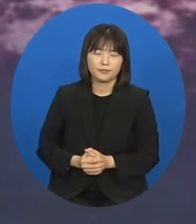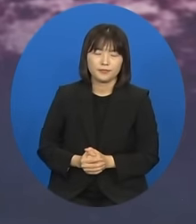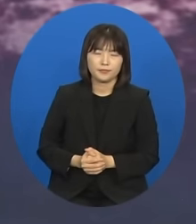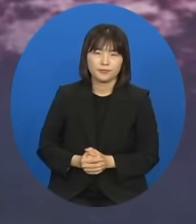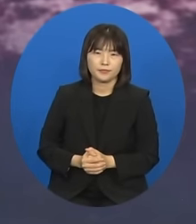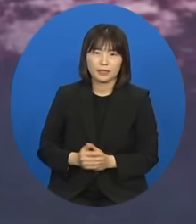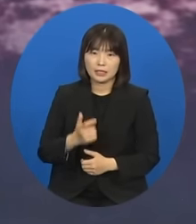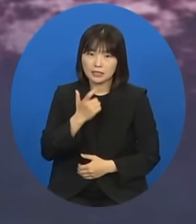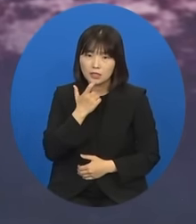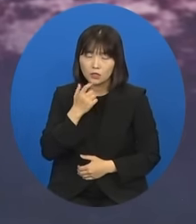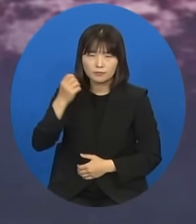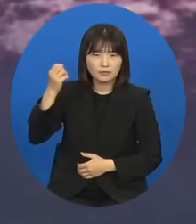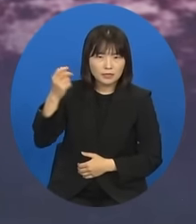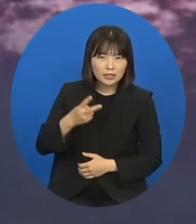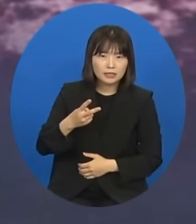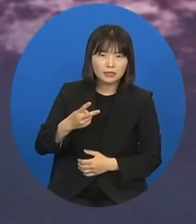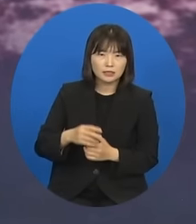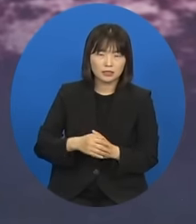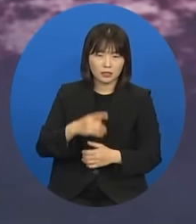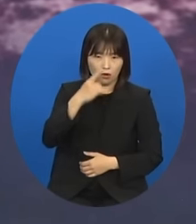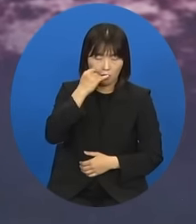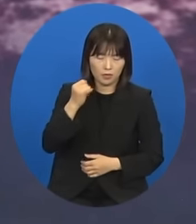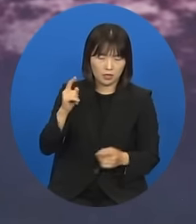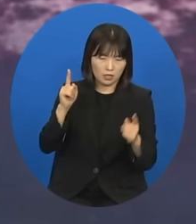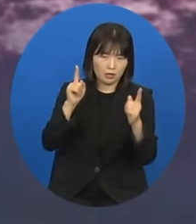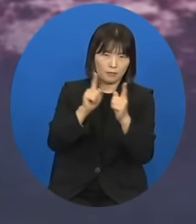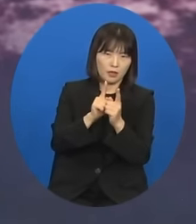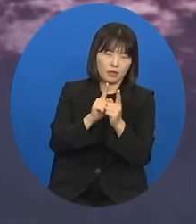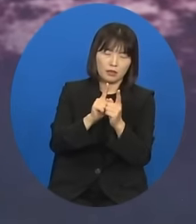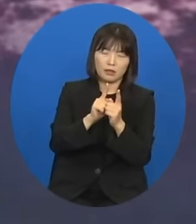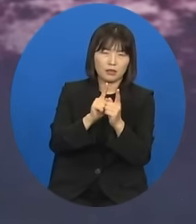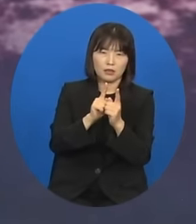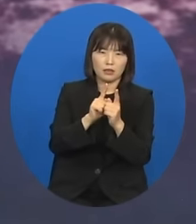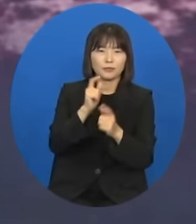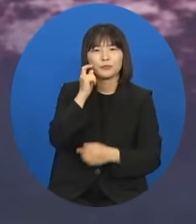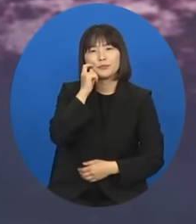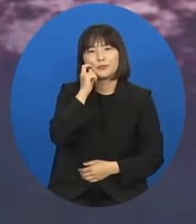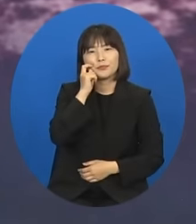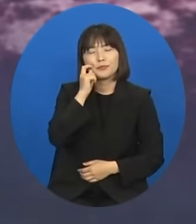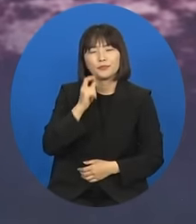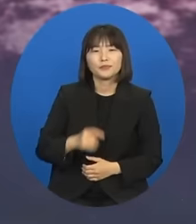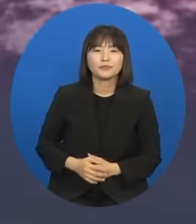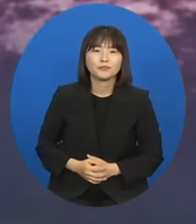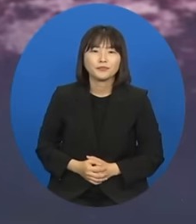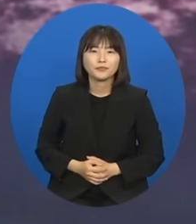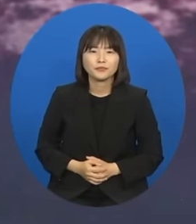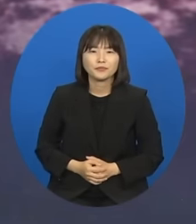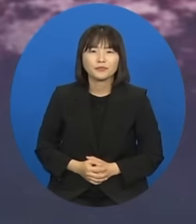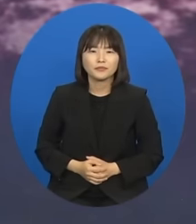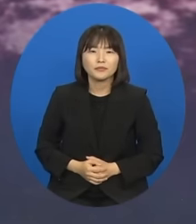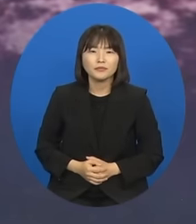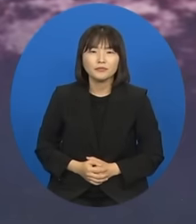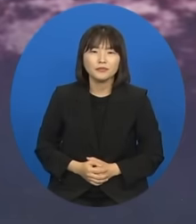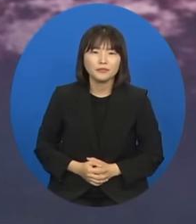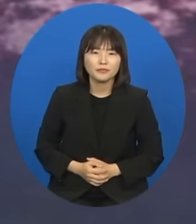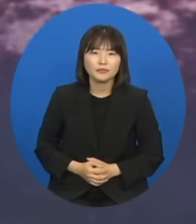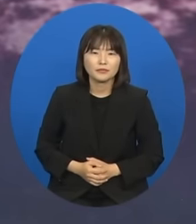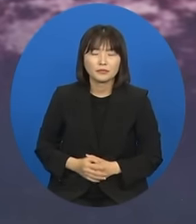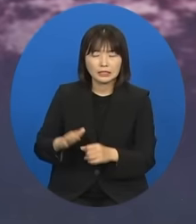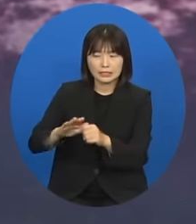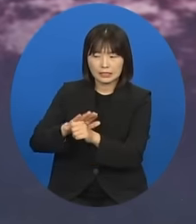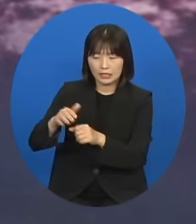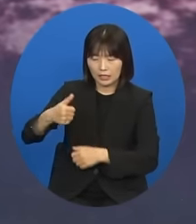야곱은 다시는 어머니를 만나지 못하게 됩니다 그니까 사랑하는 아들을